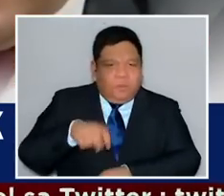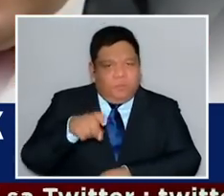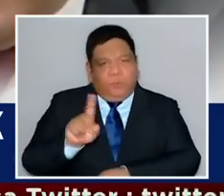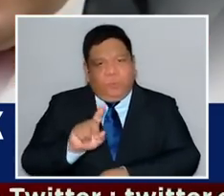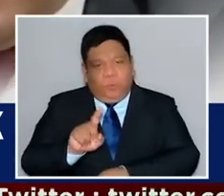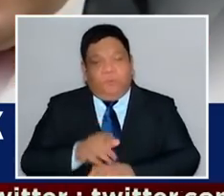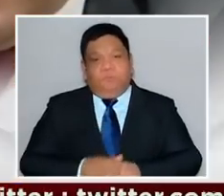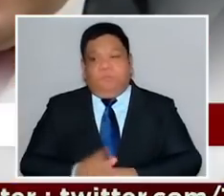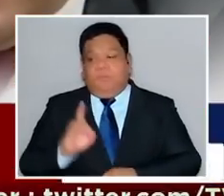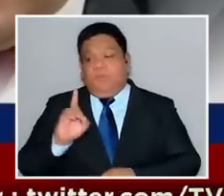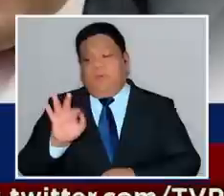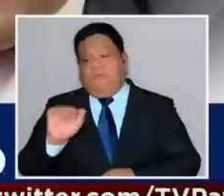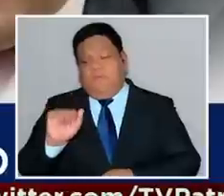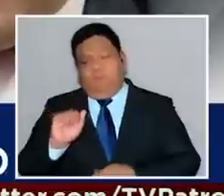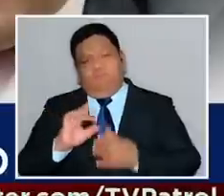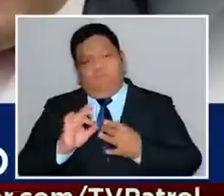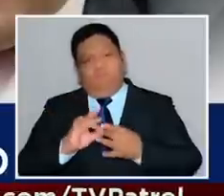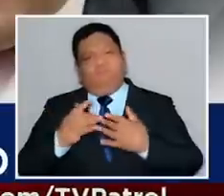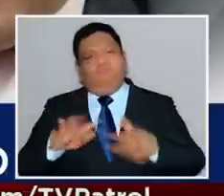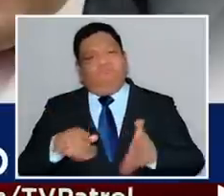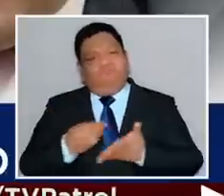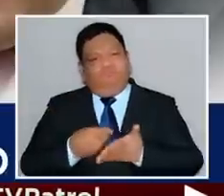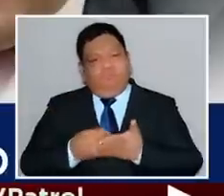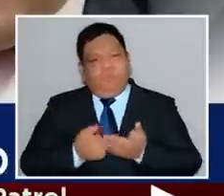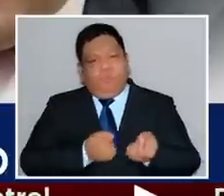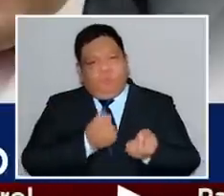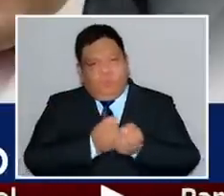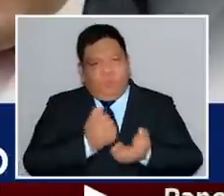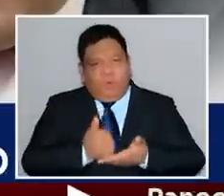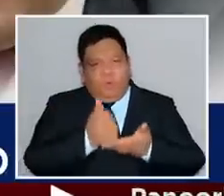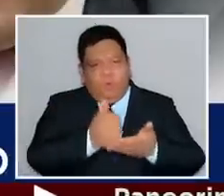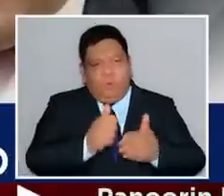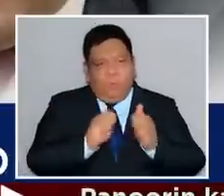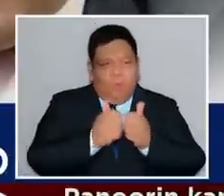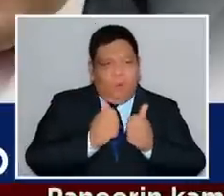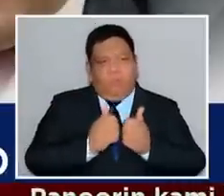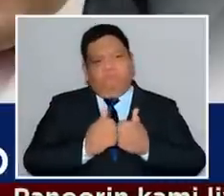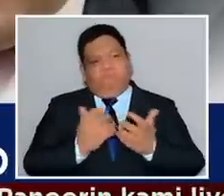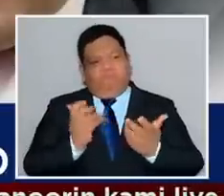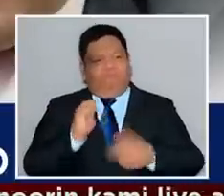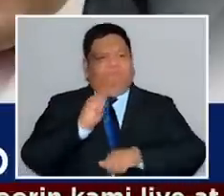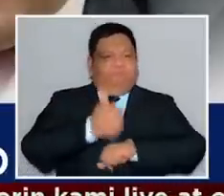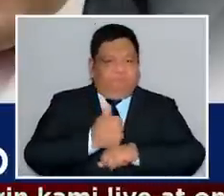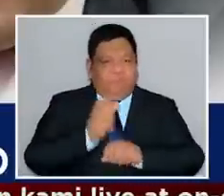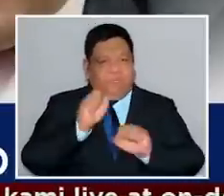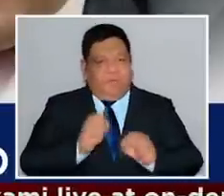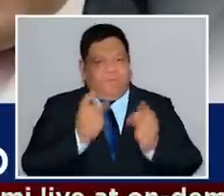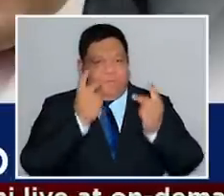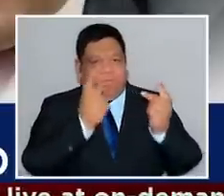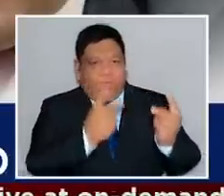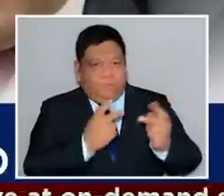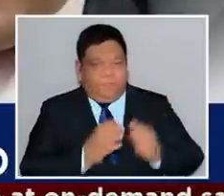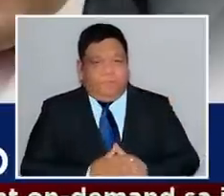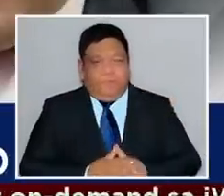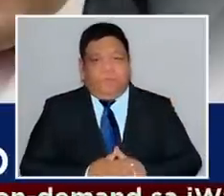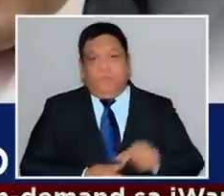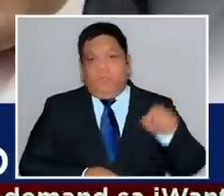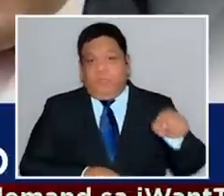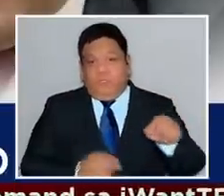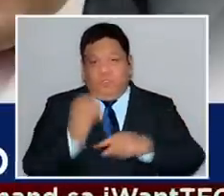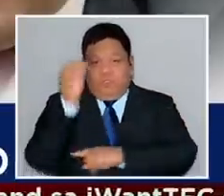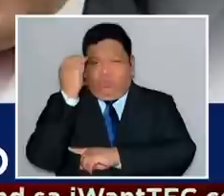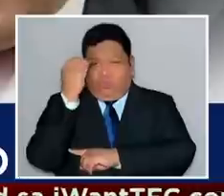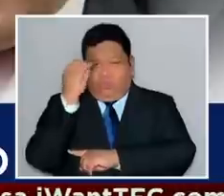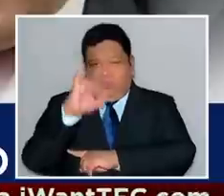ng medical assistance at tulong sa pagsasaayos ng dalaw kay Mary Jane. Handa rin ang embahada sa Jakarta na tumulong